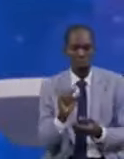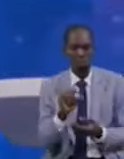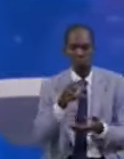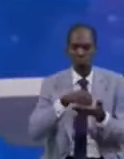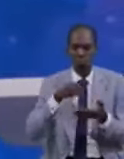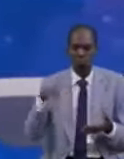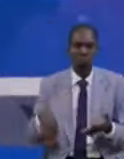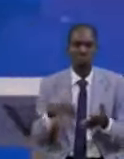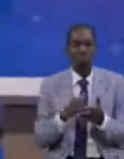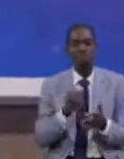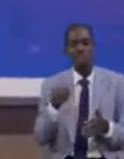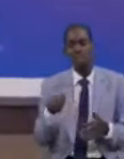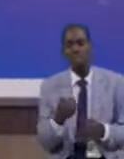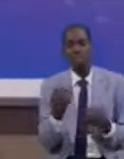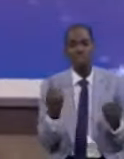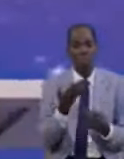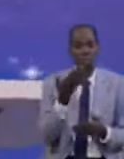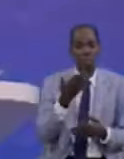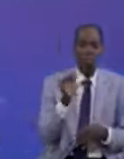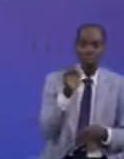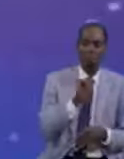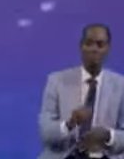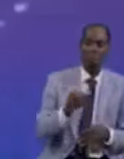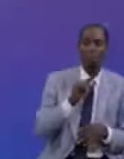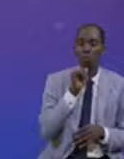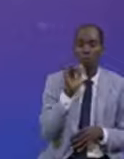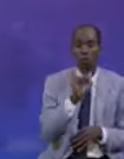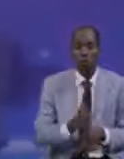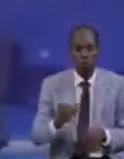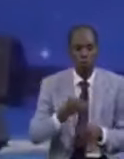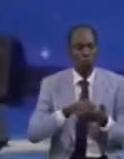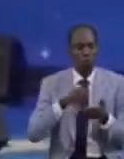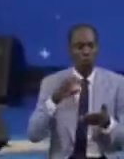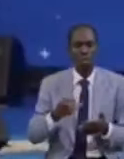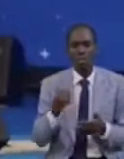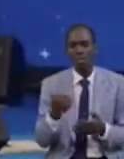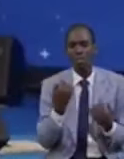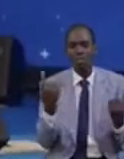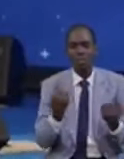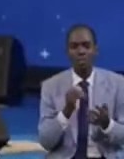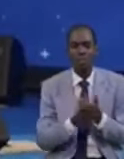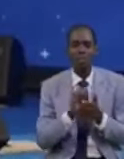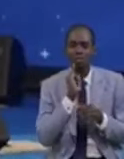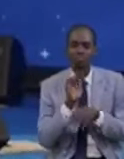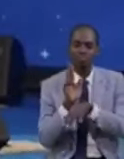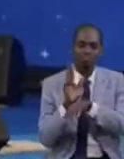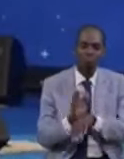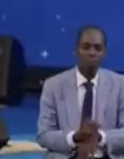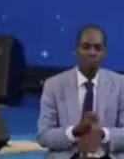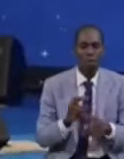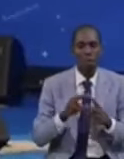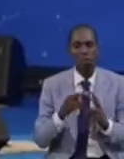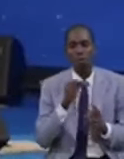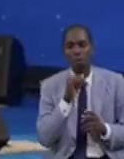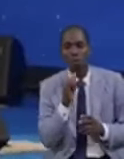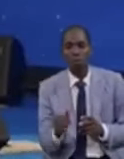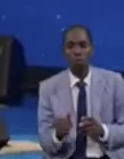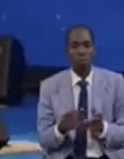ou singulier un péché habituel ou occasionnel ce Christ